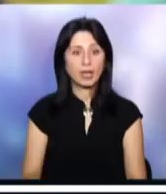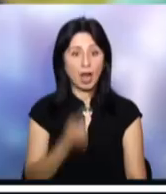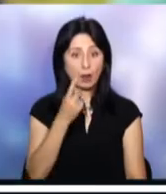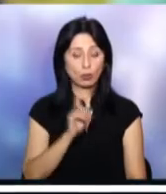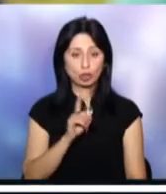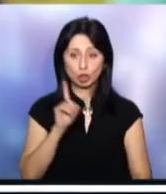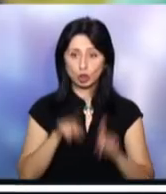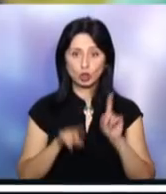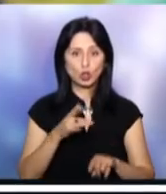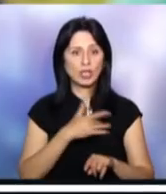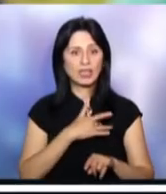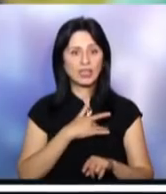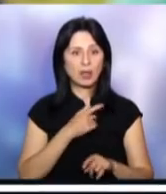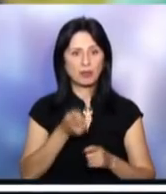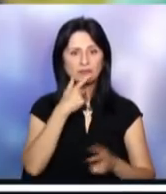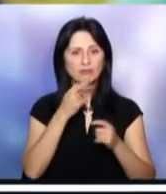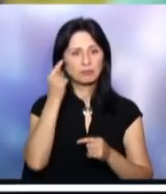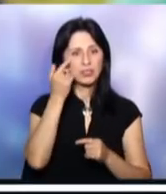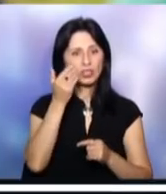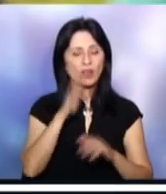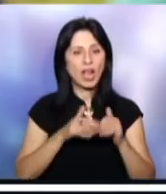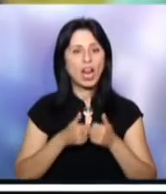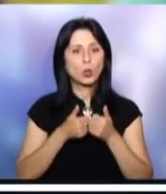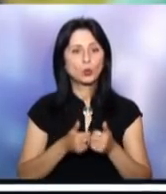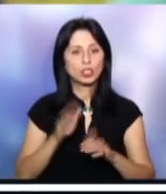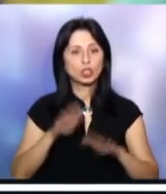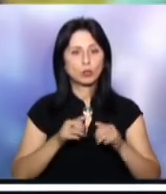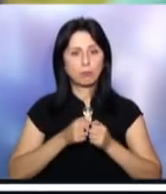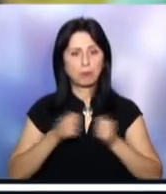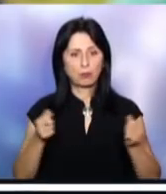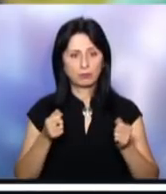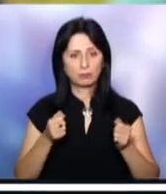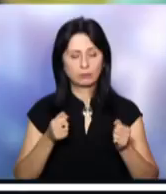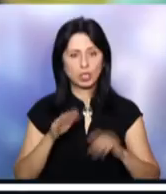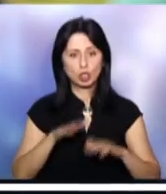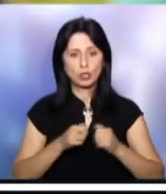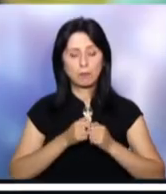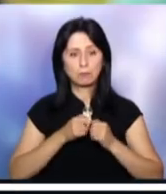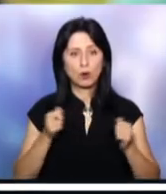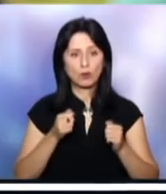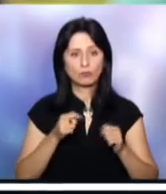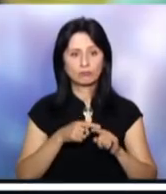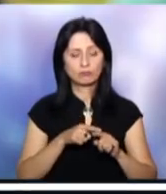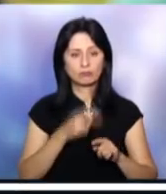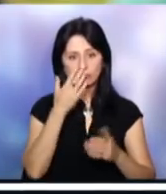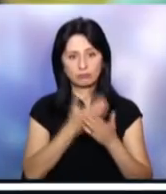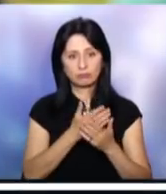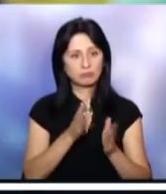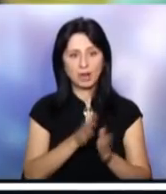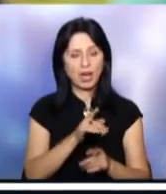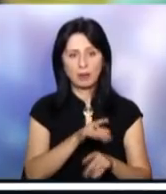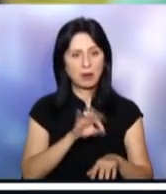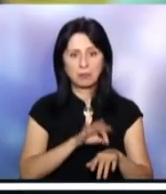აღმოჩნდა, რომ ზოგიერთი ტიპის ანტიდეპრესანტი ხელს უწყობდა წონის მატებას. წონის მატება ნაკლებად გამოხატული იყო